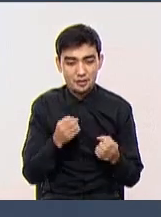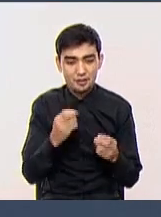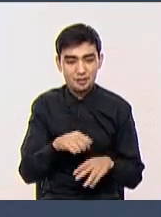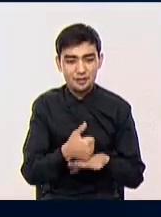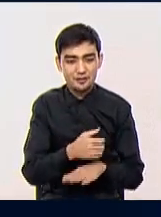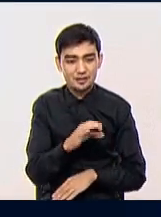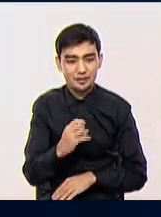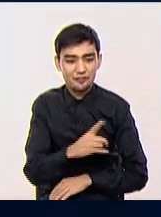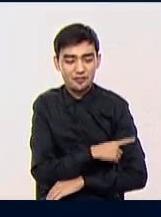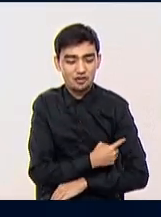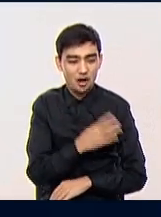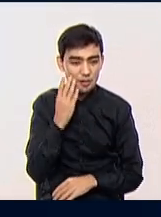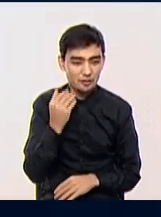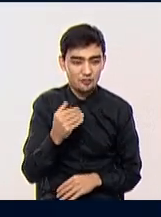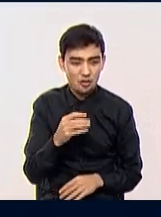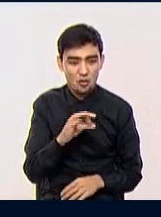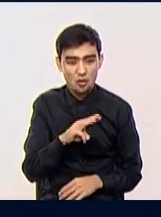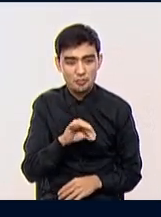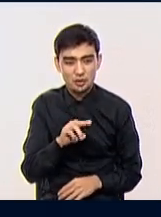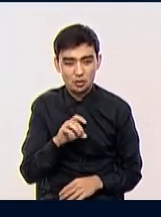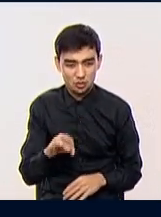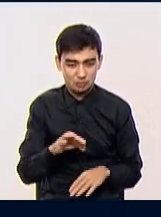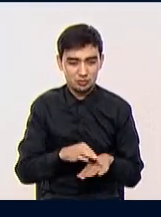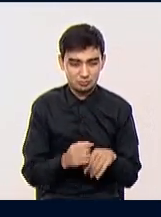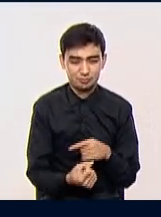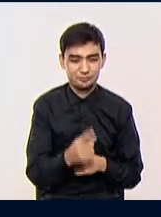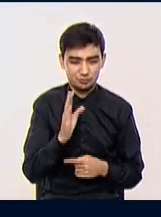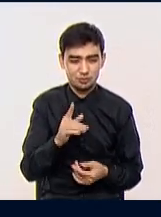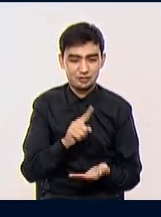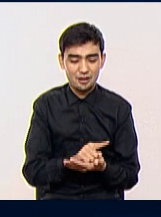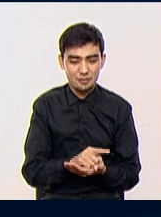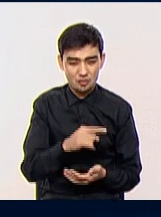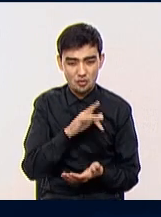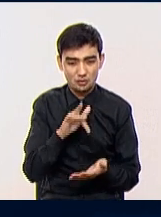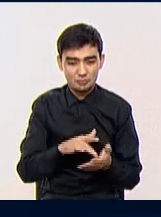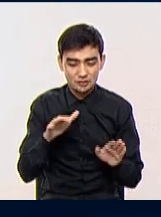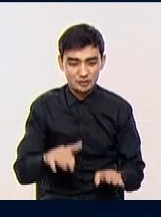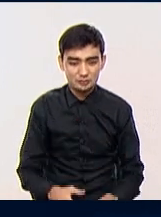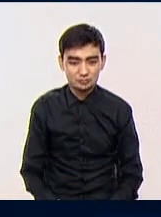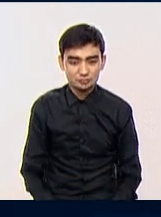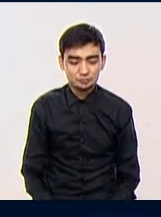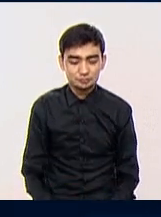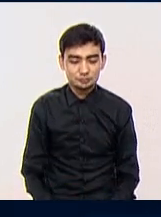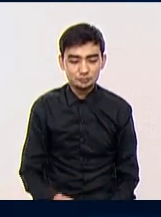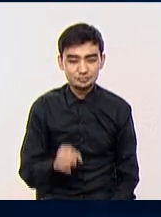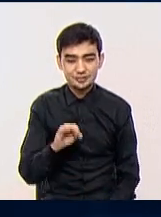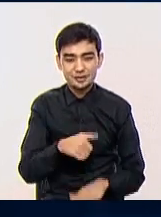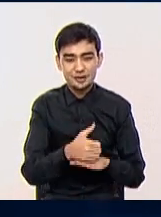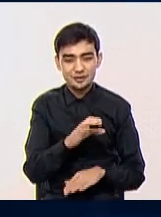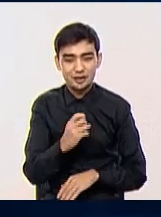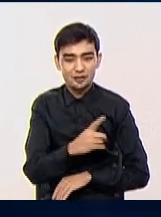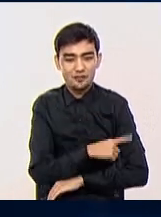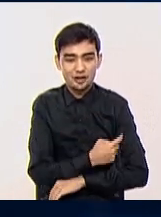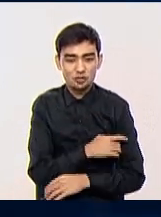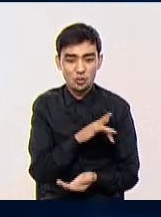Алматы говорит, что волна штамма омикрон неизбежна в городе. Ну, главный санитарный врач города